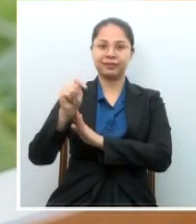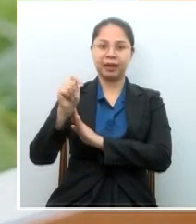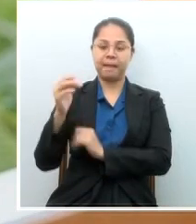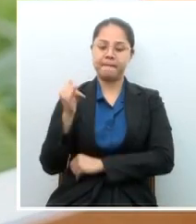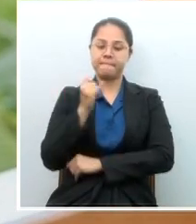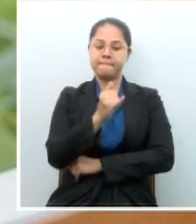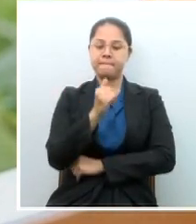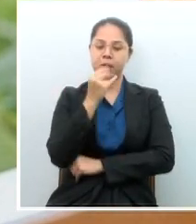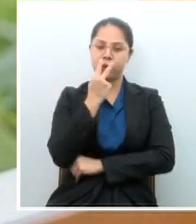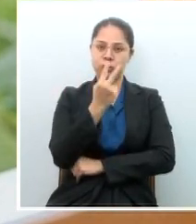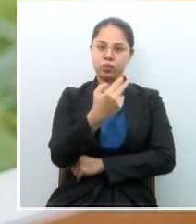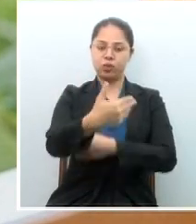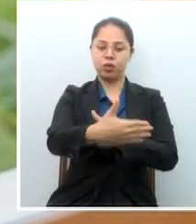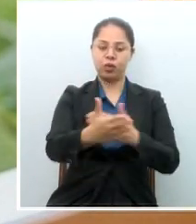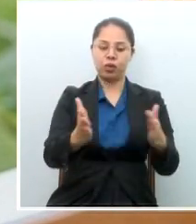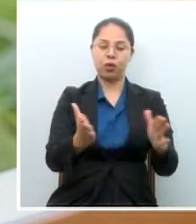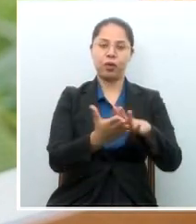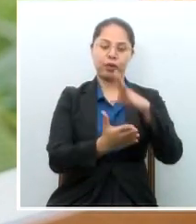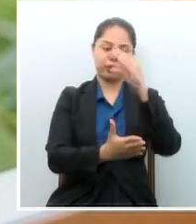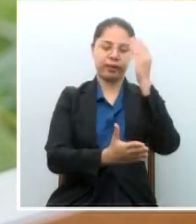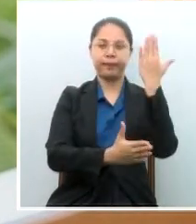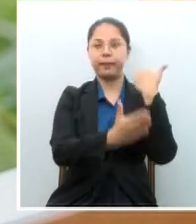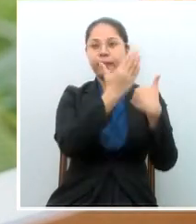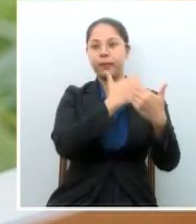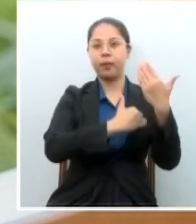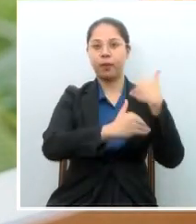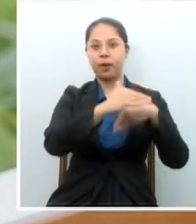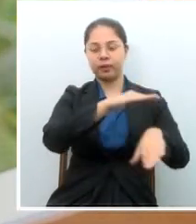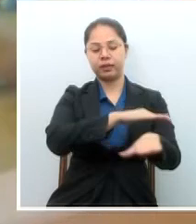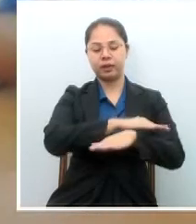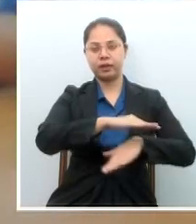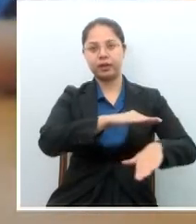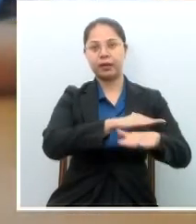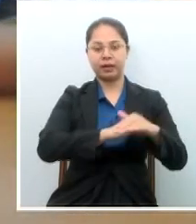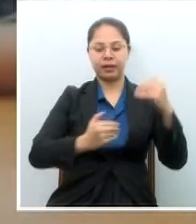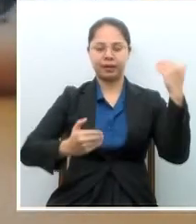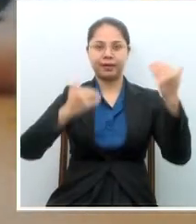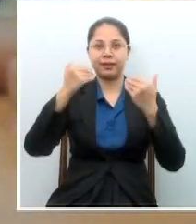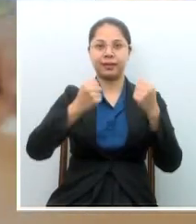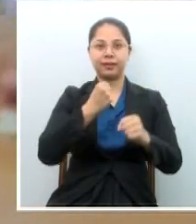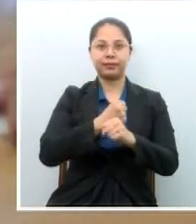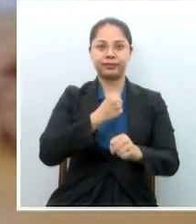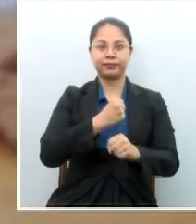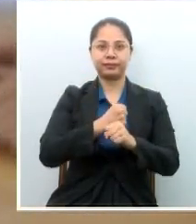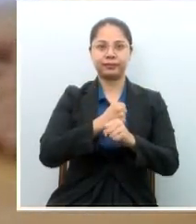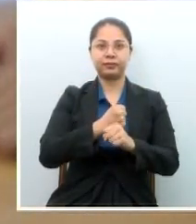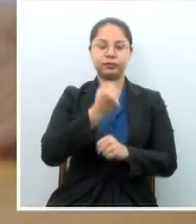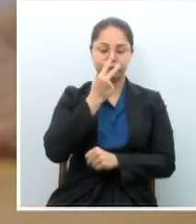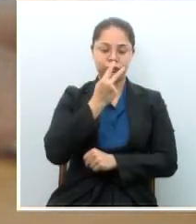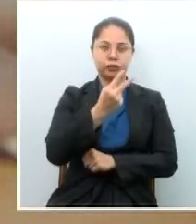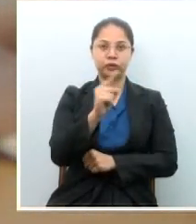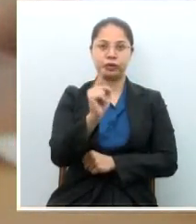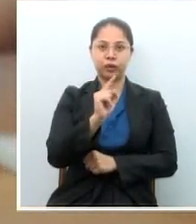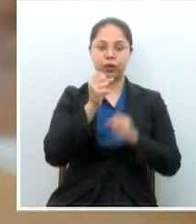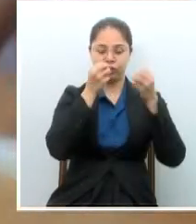เรียนประวัติศาสตร์เราใช้ห้องเรียนประวัติศาสตร์เป็นฐานในการนิเทศเราใช้กัลยาณมิตรในการนิเทศคุณครูเ